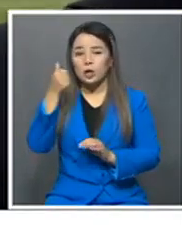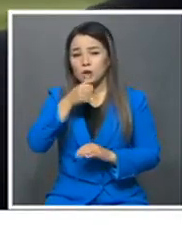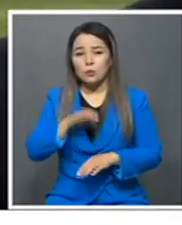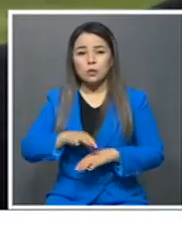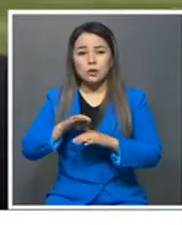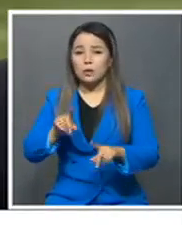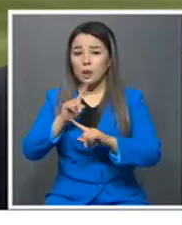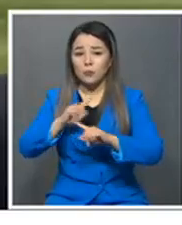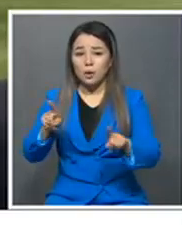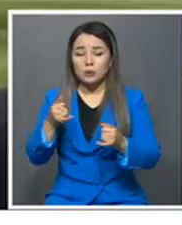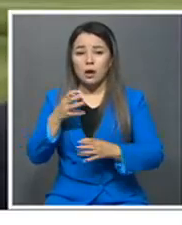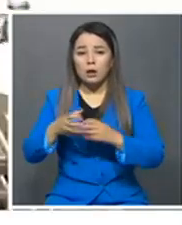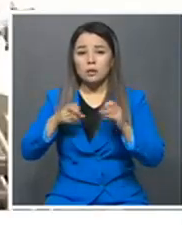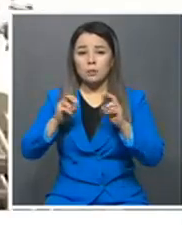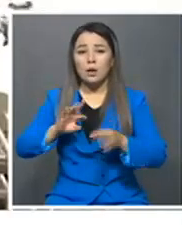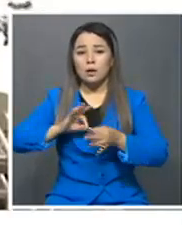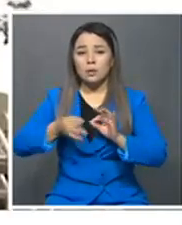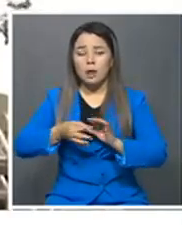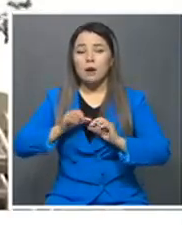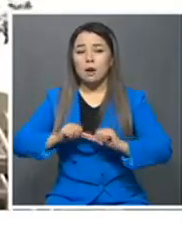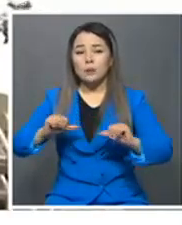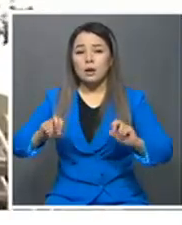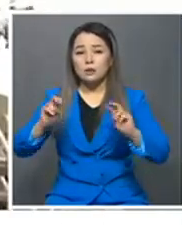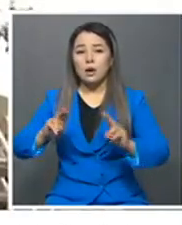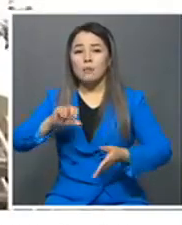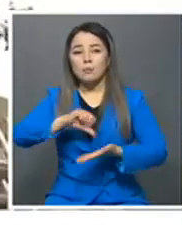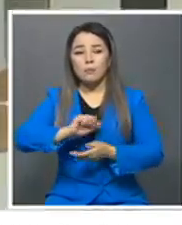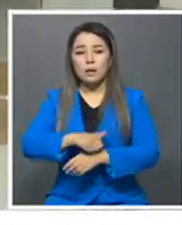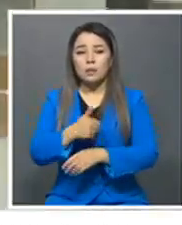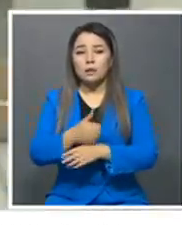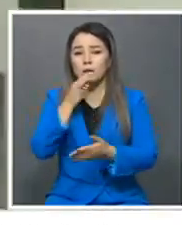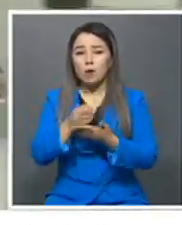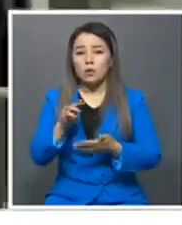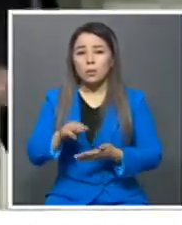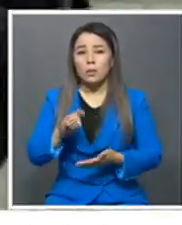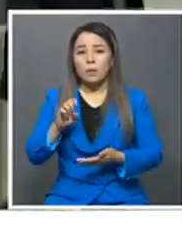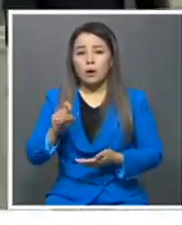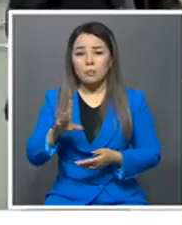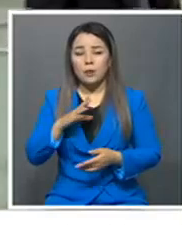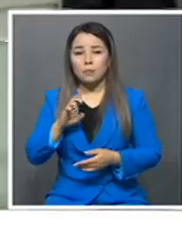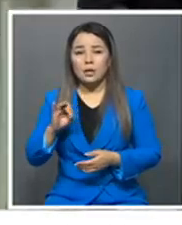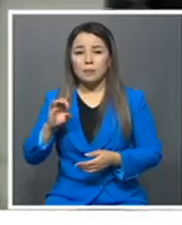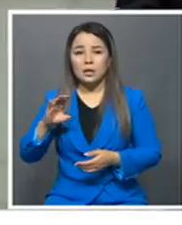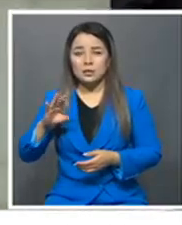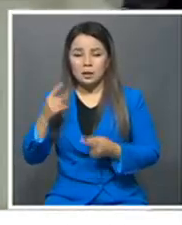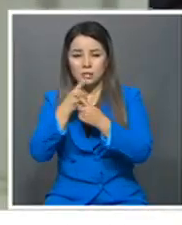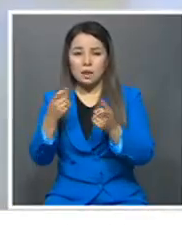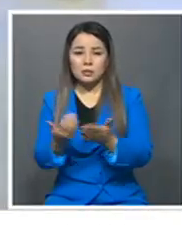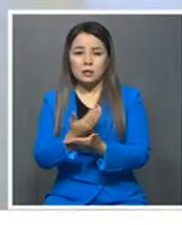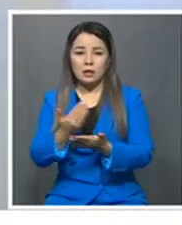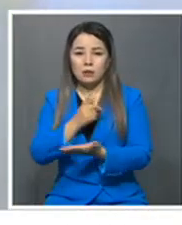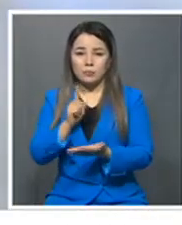өтпеуі мүмкін. Мұны Халықаралық Олимпиада комитетінің басшысы Томас Бах BBC арнасына берген сұхбатында